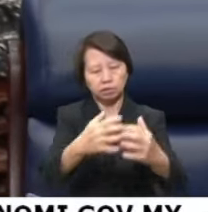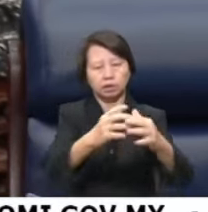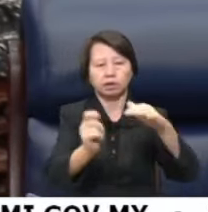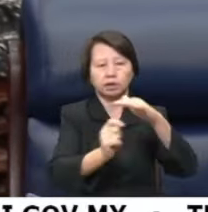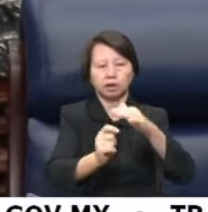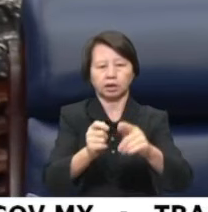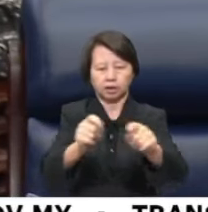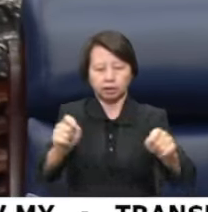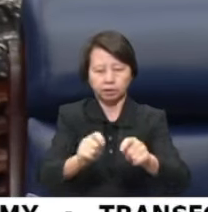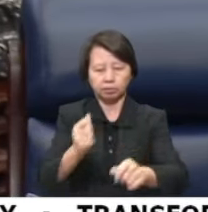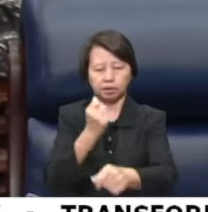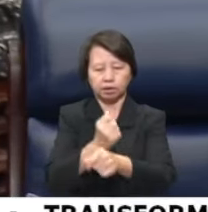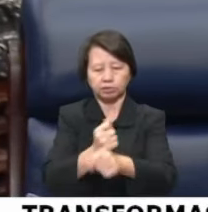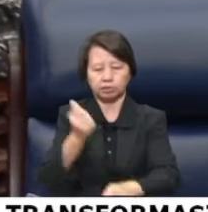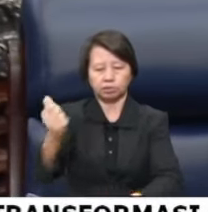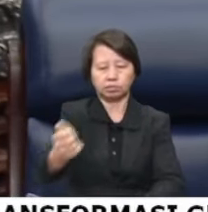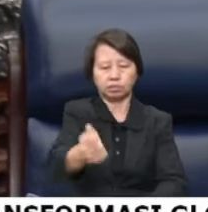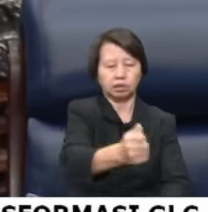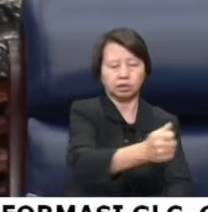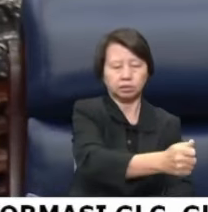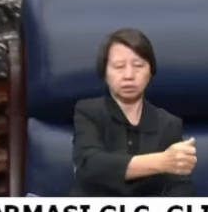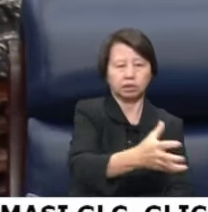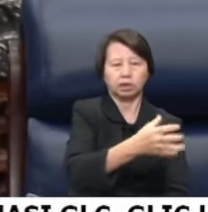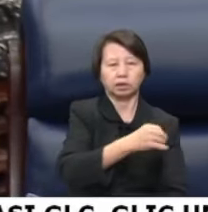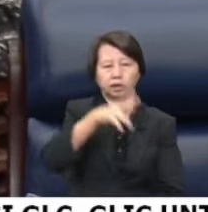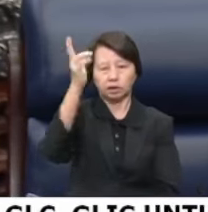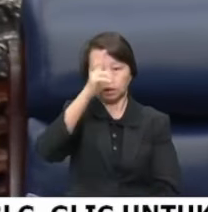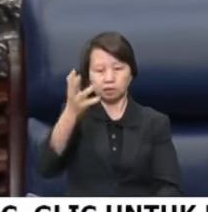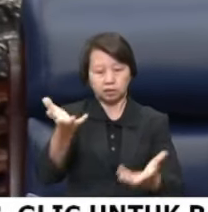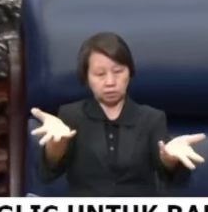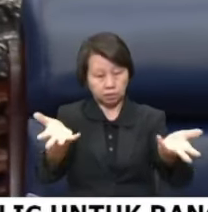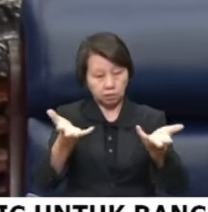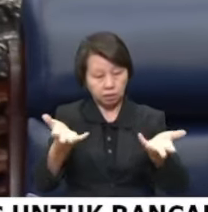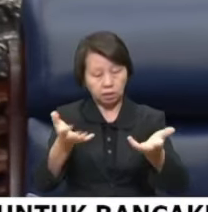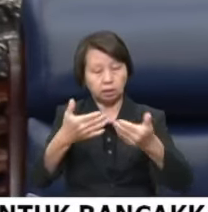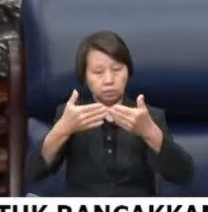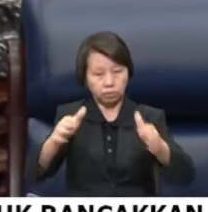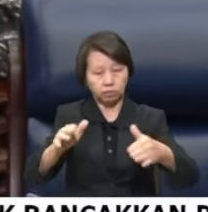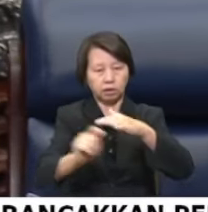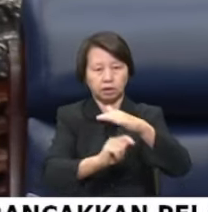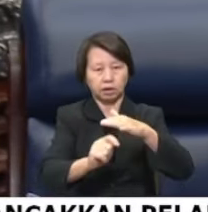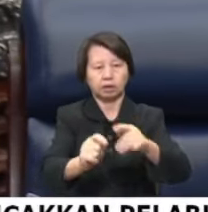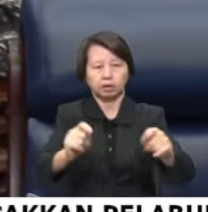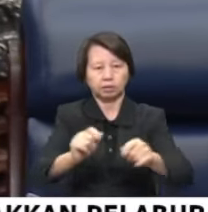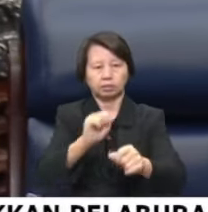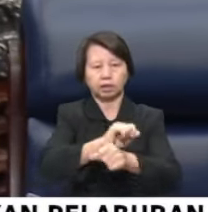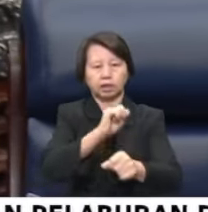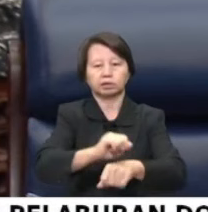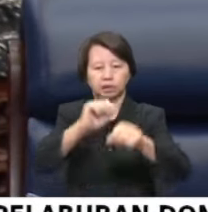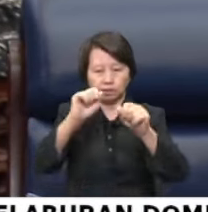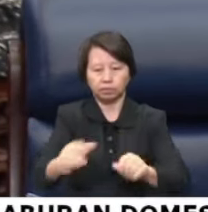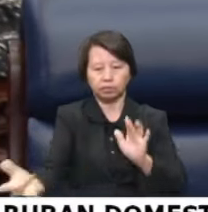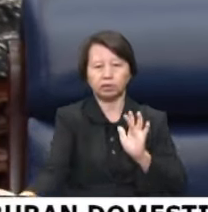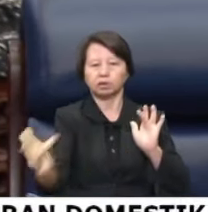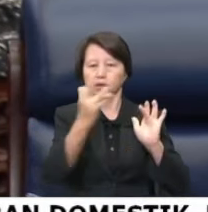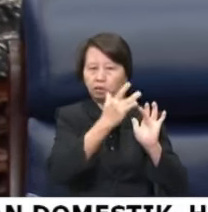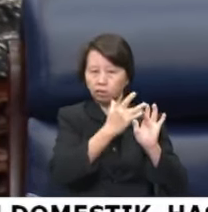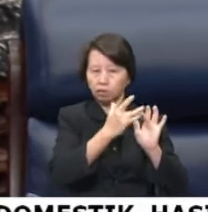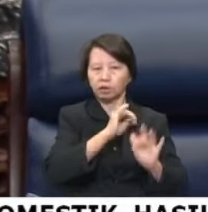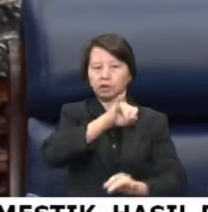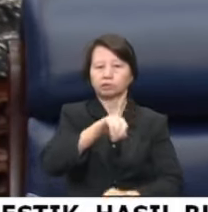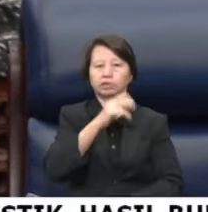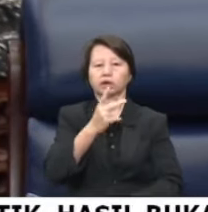masing-masing. Justru mana-mana agensi kerajaan atau swasta yang ingin membuka taska di tempat kerja boleh berhubung terus dengan